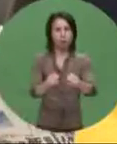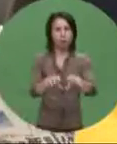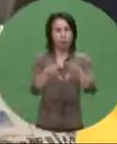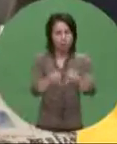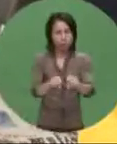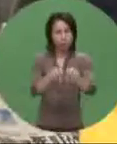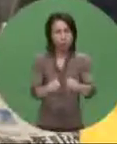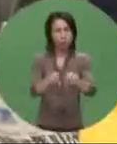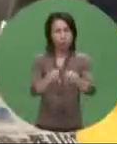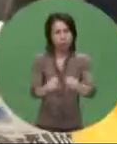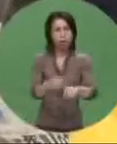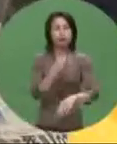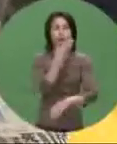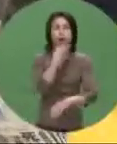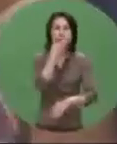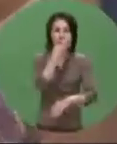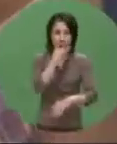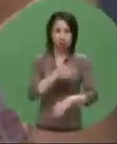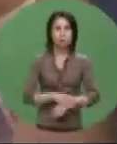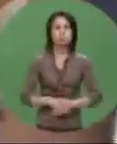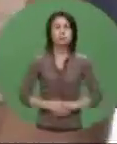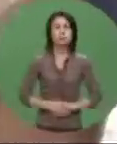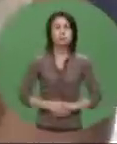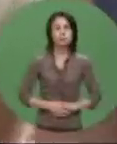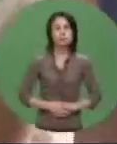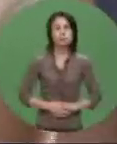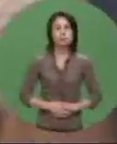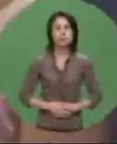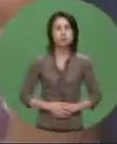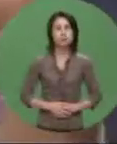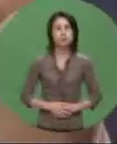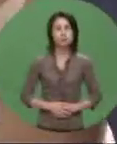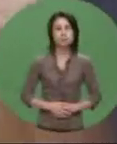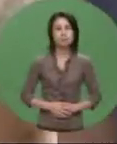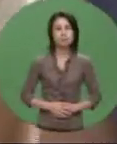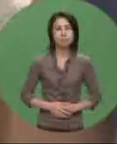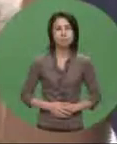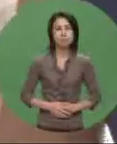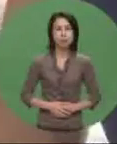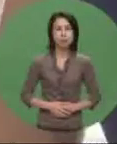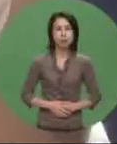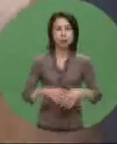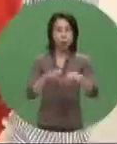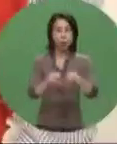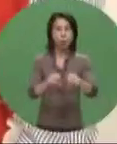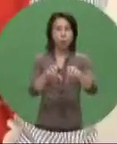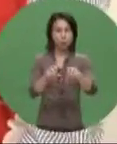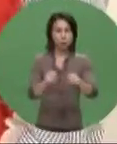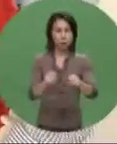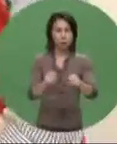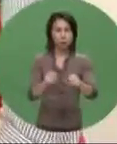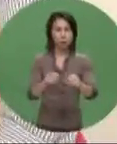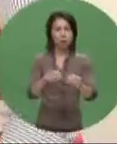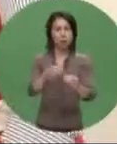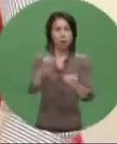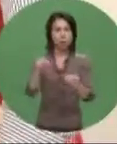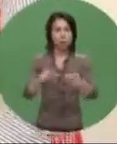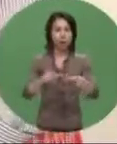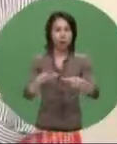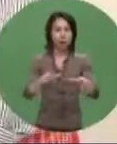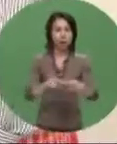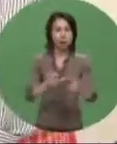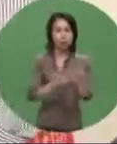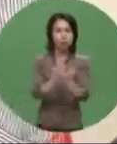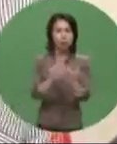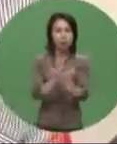の成分を出すことで仕上がりの色が変わってきます。揉み込むうちに葉の形が崩れ、水が